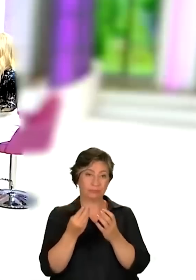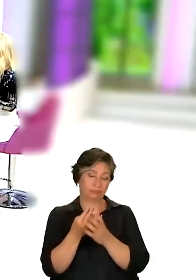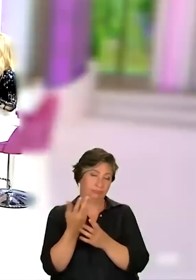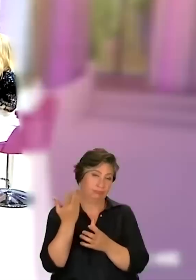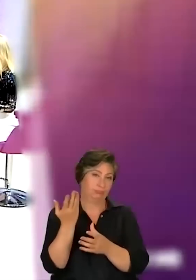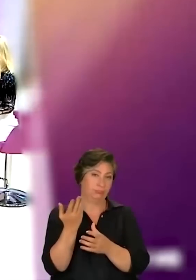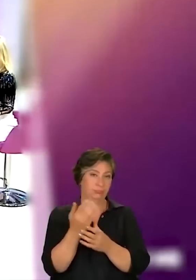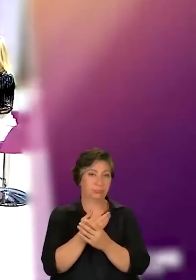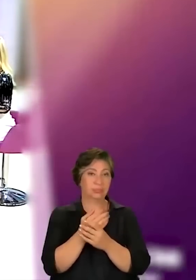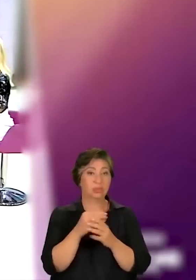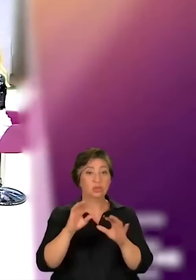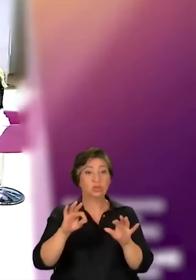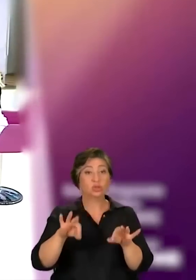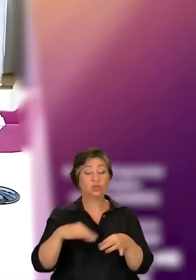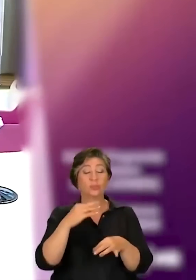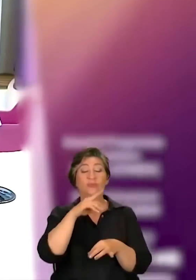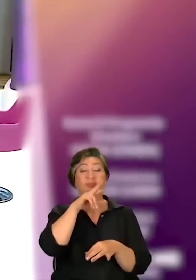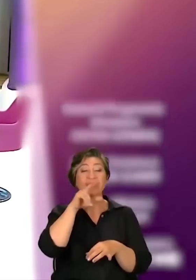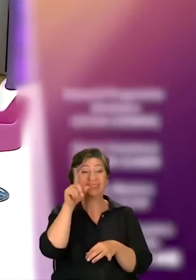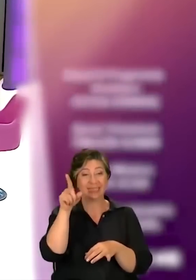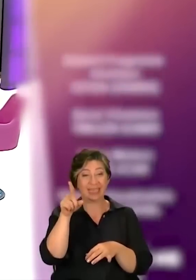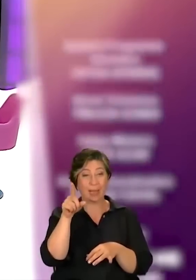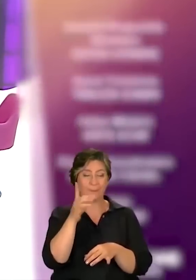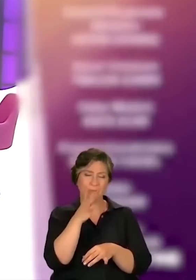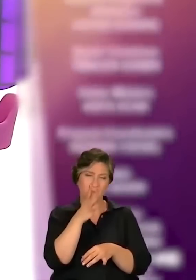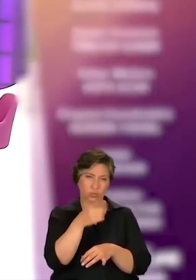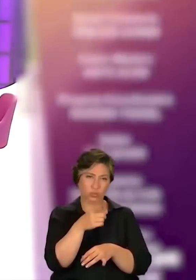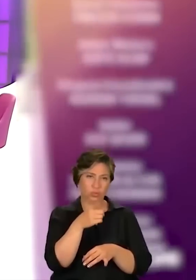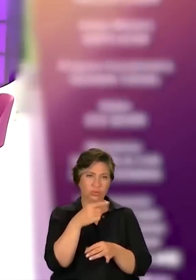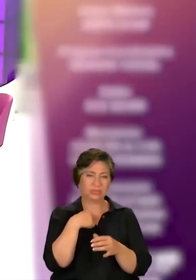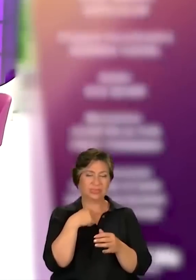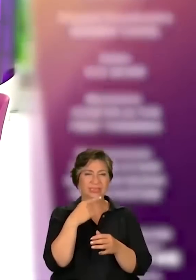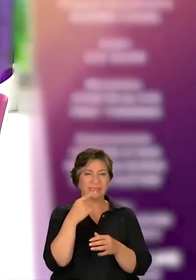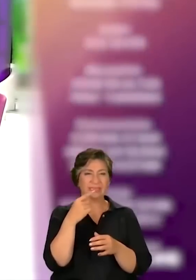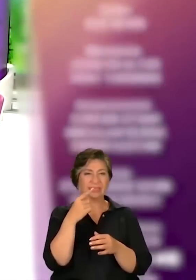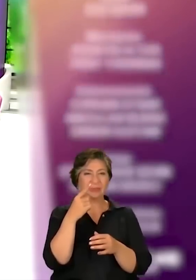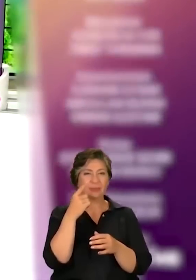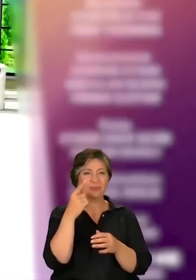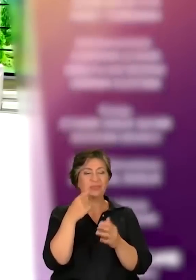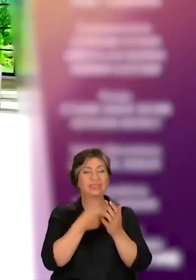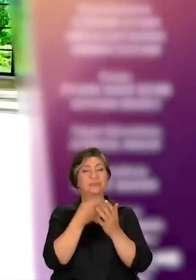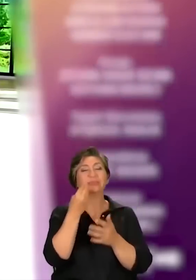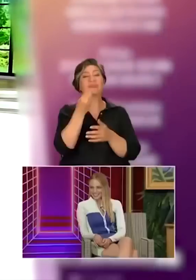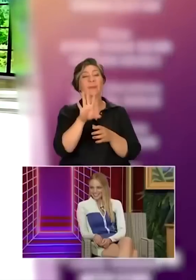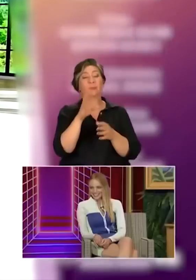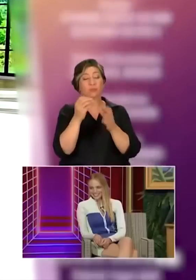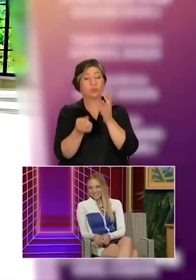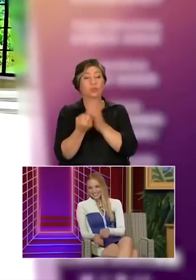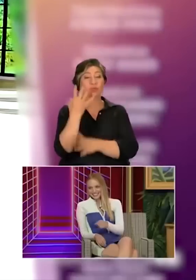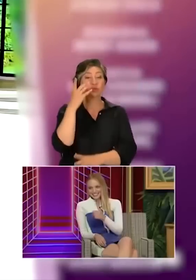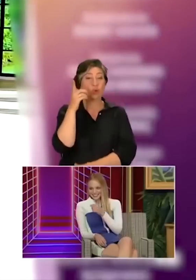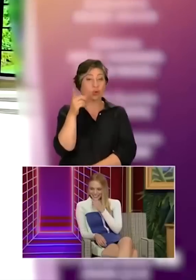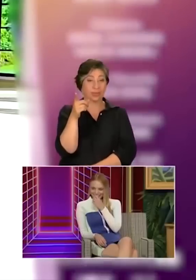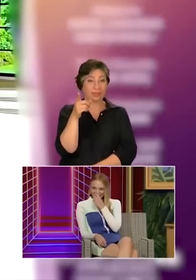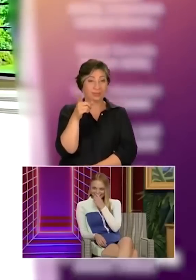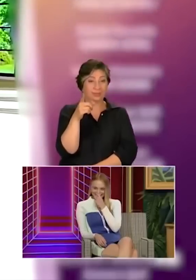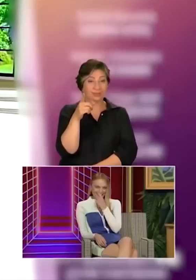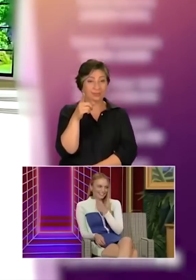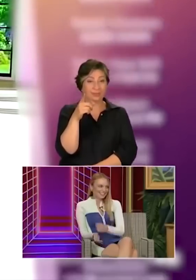Evet. Çorap Fransa'dan biliyorsunuz şeyini vermeyeyim, doğuşu oradandır